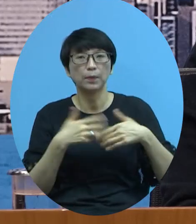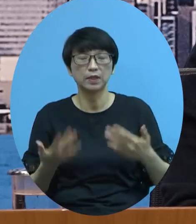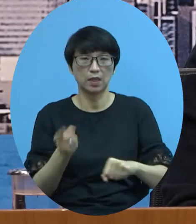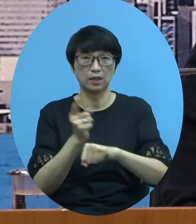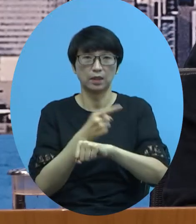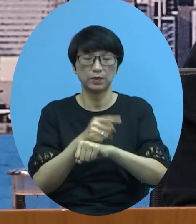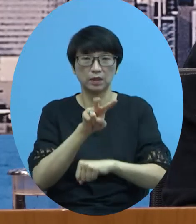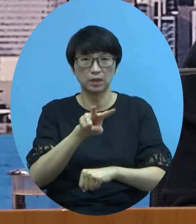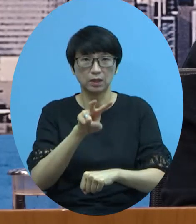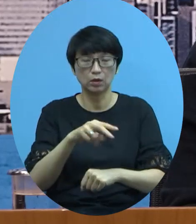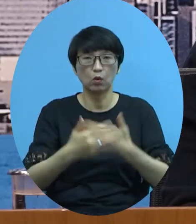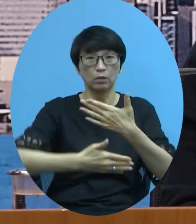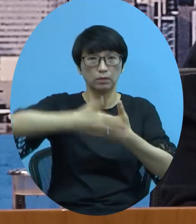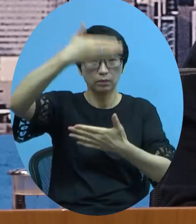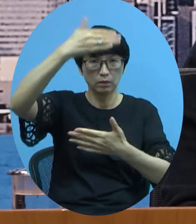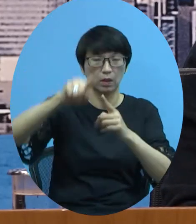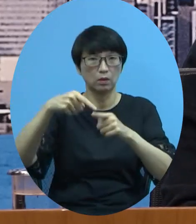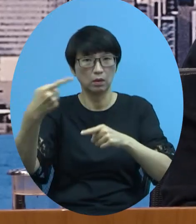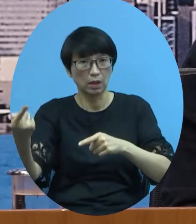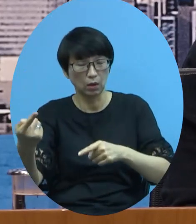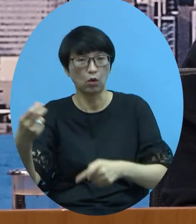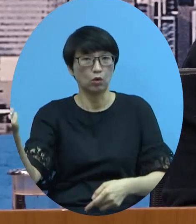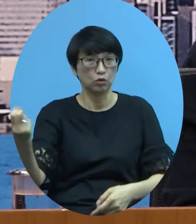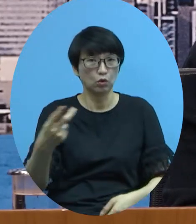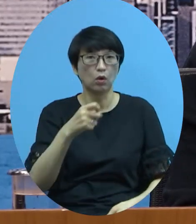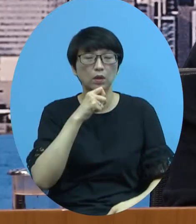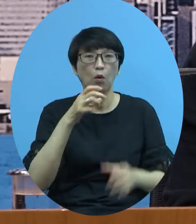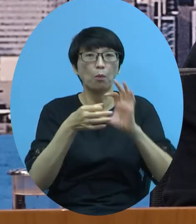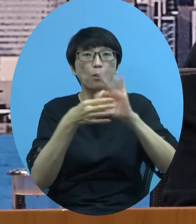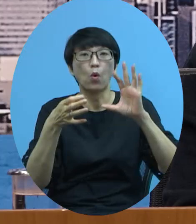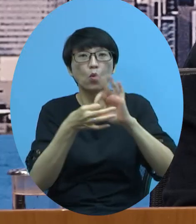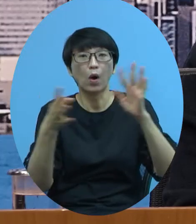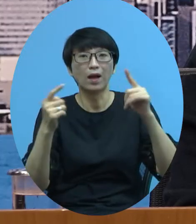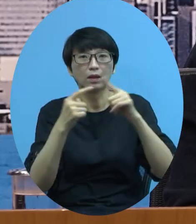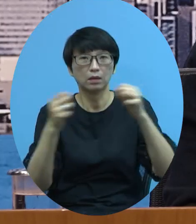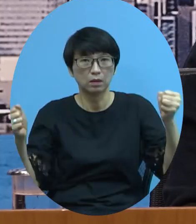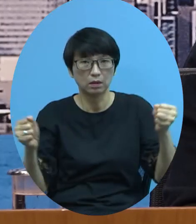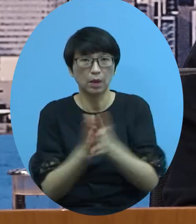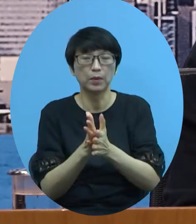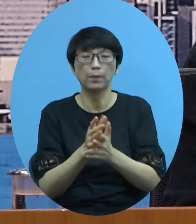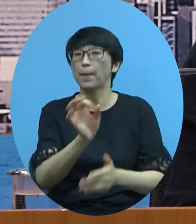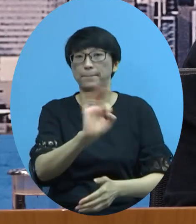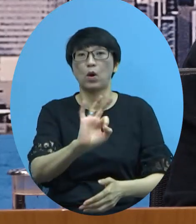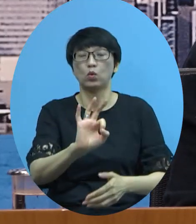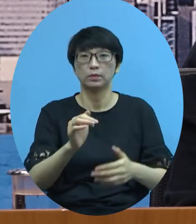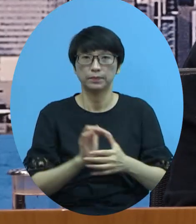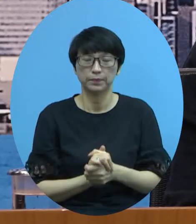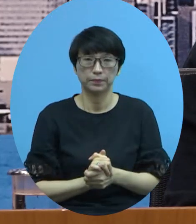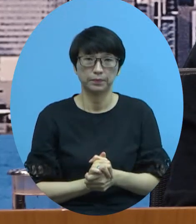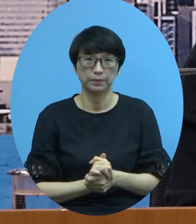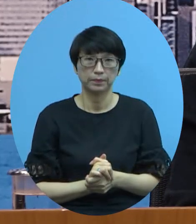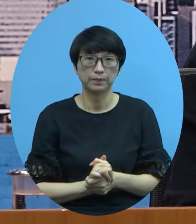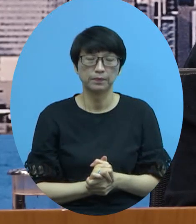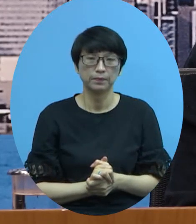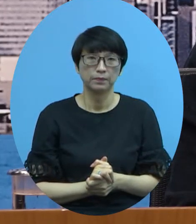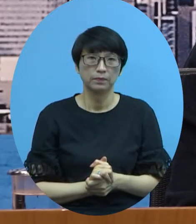冇見到其他，即係成棟大廈冇見到其他嘅唔相關嘅人士咧，就係、是、受感染啦。咁都即係已經